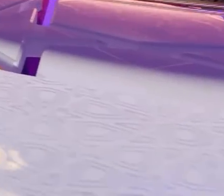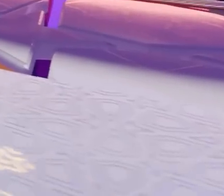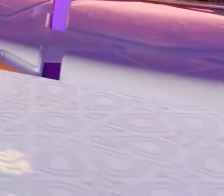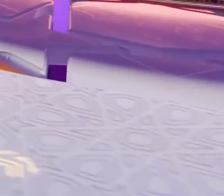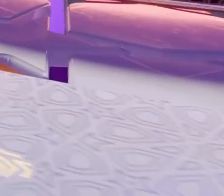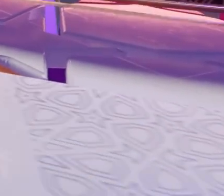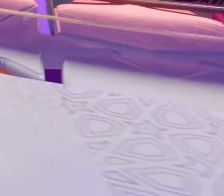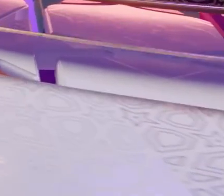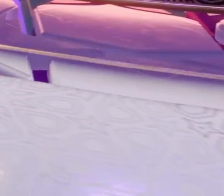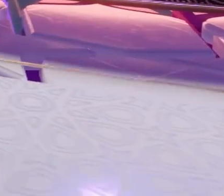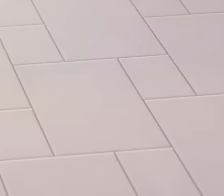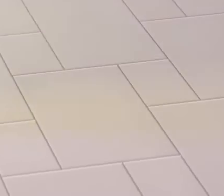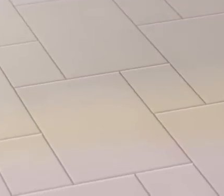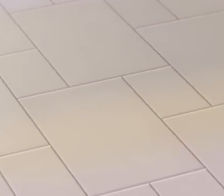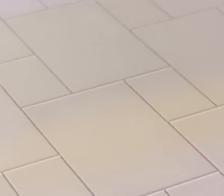واجعله لنا